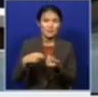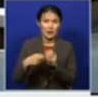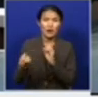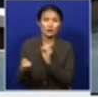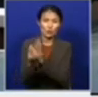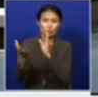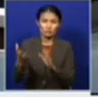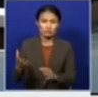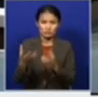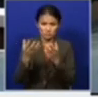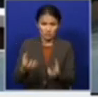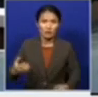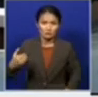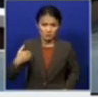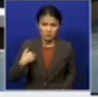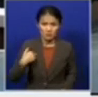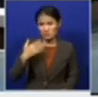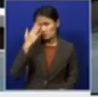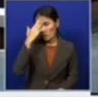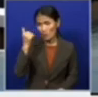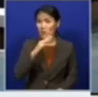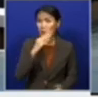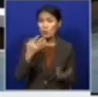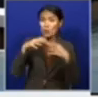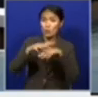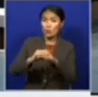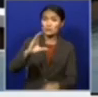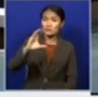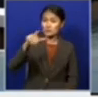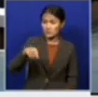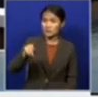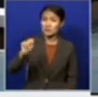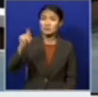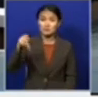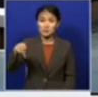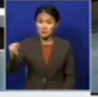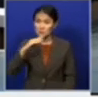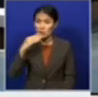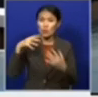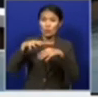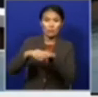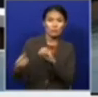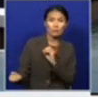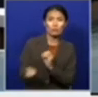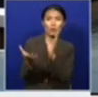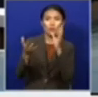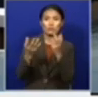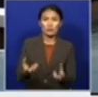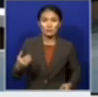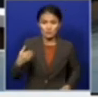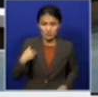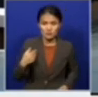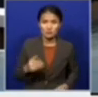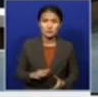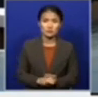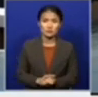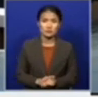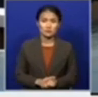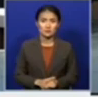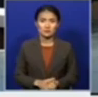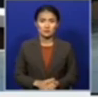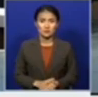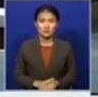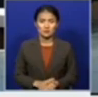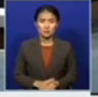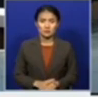ากข้อกังวลเหล่านี้แล้วค่ะยังมีอีกภาคส่วนหนึ่งที่สังคมยังไม่ค่อยได้พูดถึงแต่ว่า